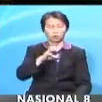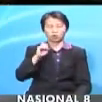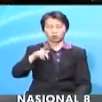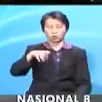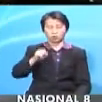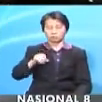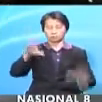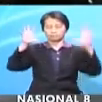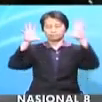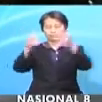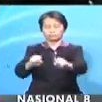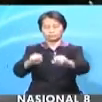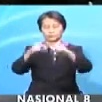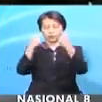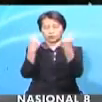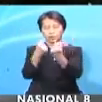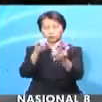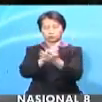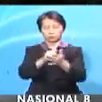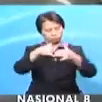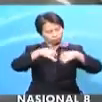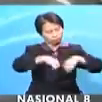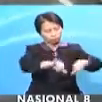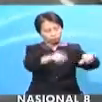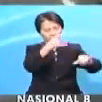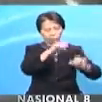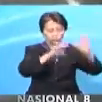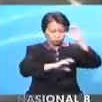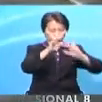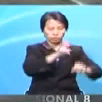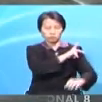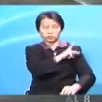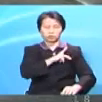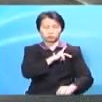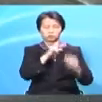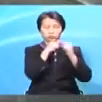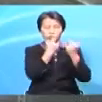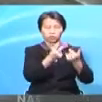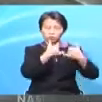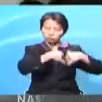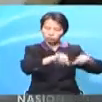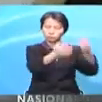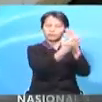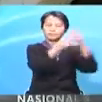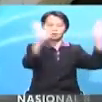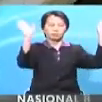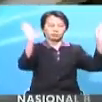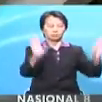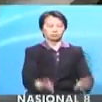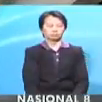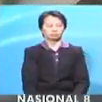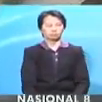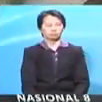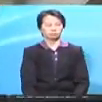menumpaskan geng tersebut diteruskan bagi mengesan ketua kumpulan yang masih bebas